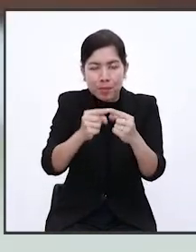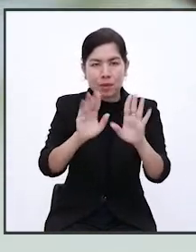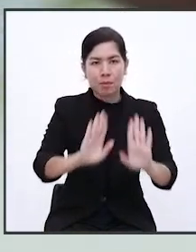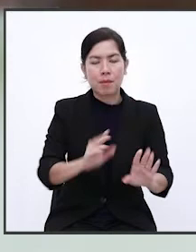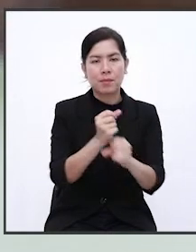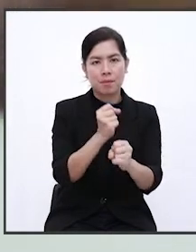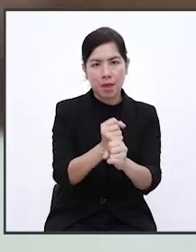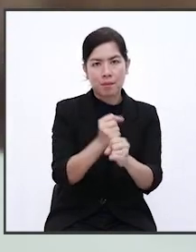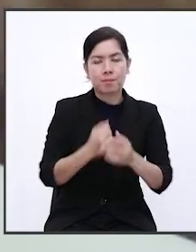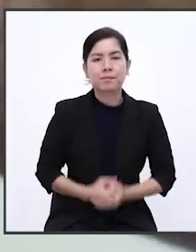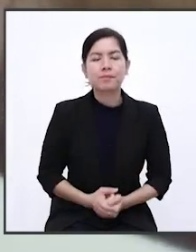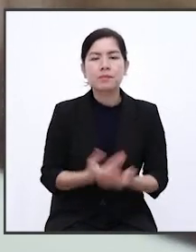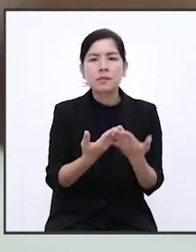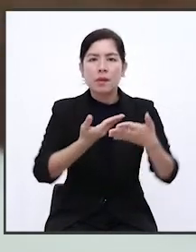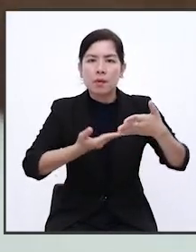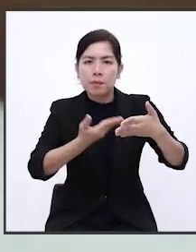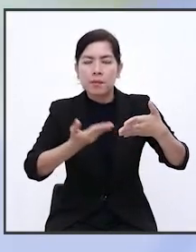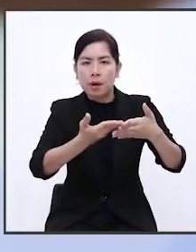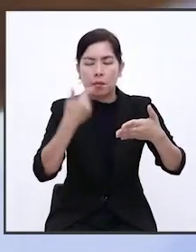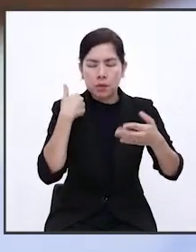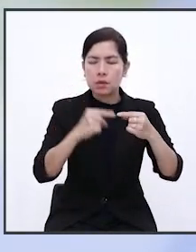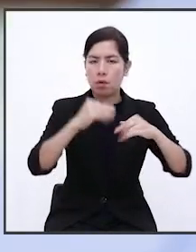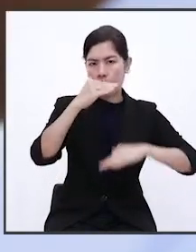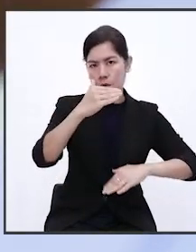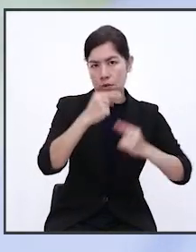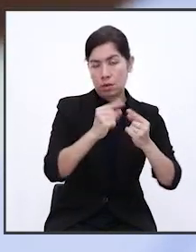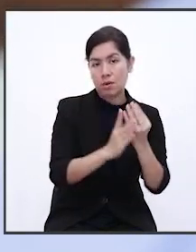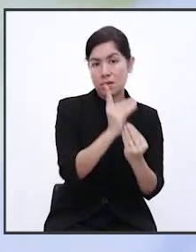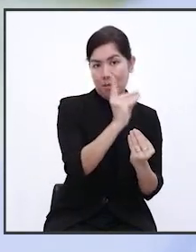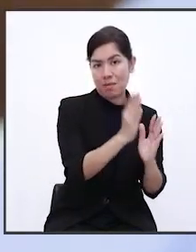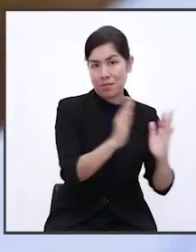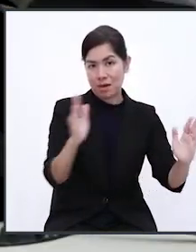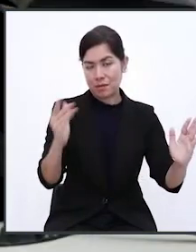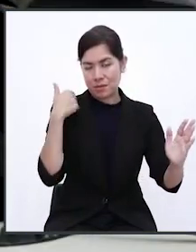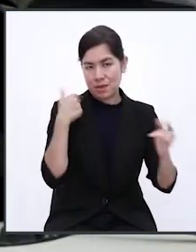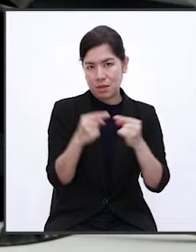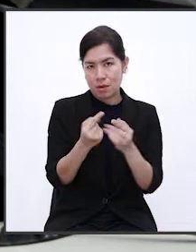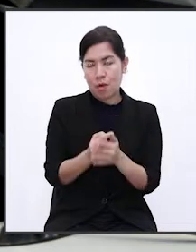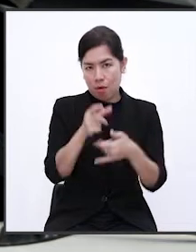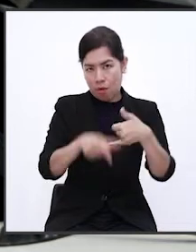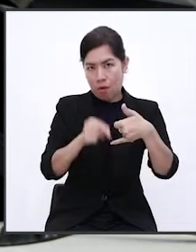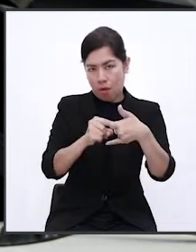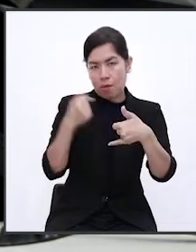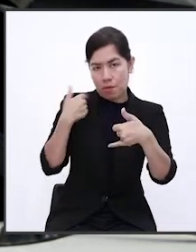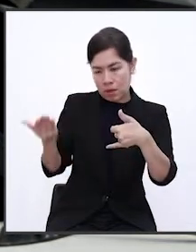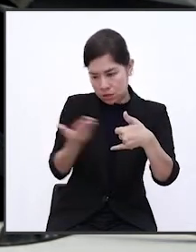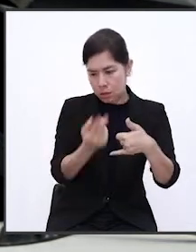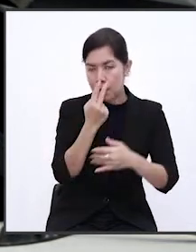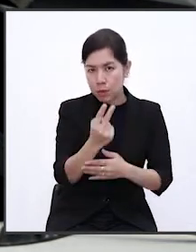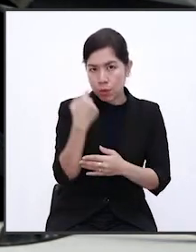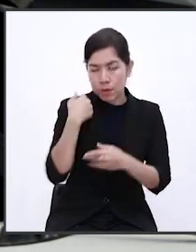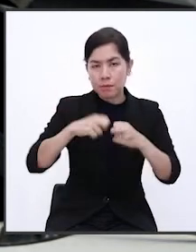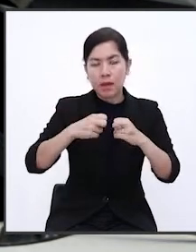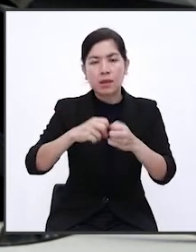ข้หลังจากทำแล้วเราจะมีขั้นตอนทำประมาณ1สัปดาห์แล้วก็สามารถเชิญให้คนไข้มาทดลองใช้นะคะแล้วเราก็จะแก้ไขปัญหาที่เกิ